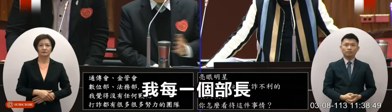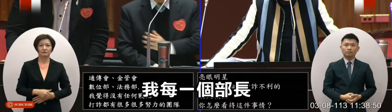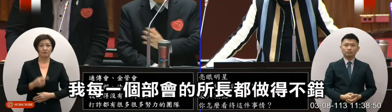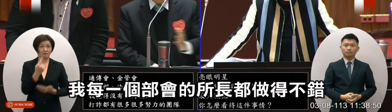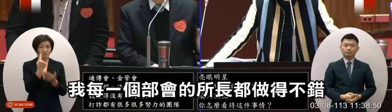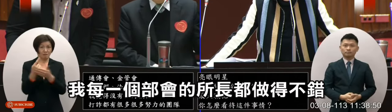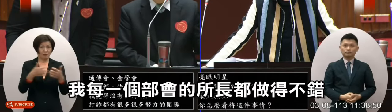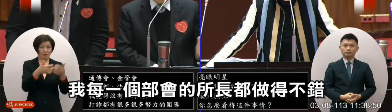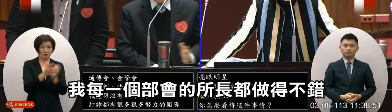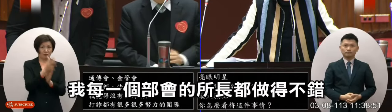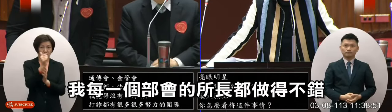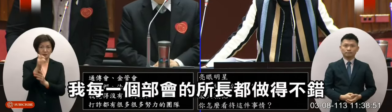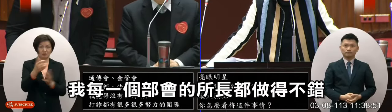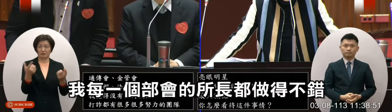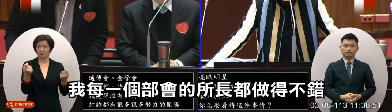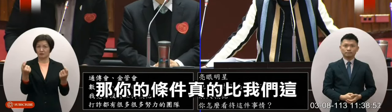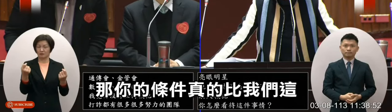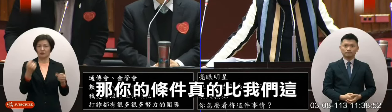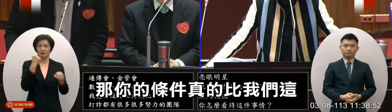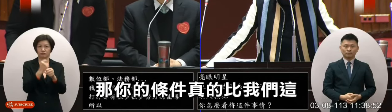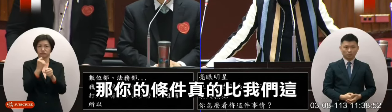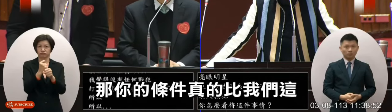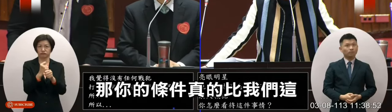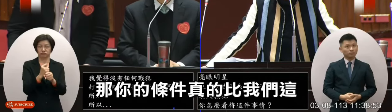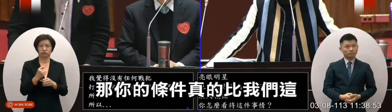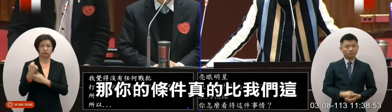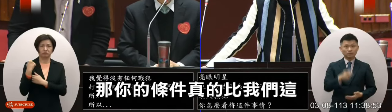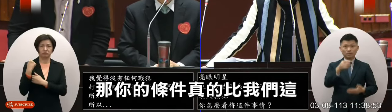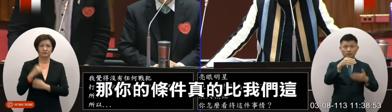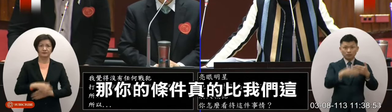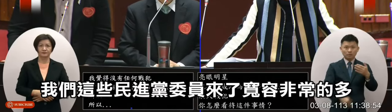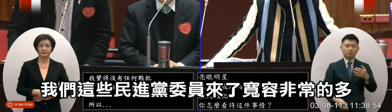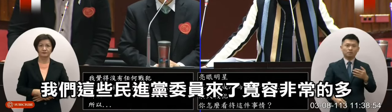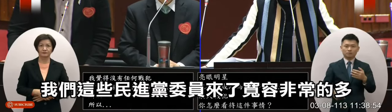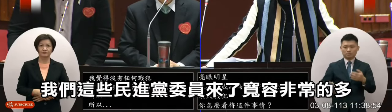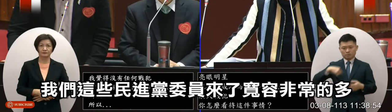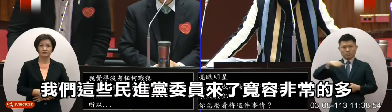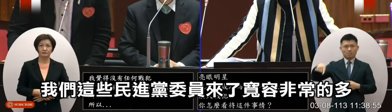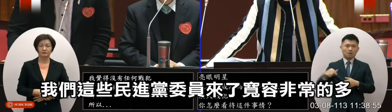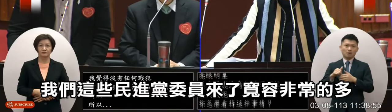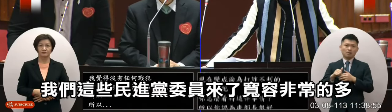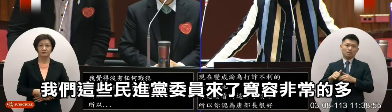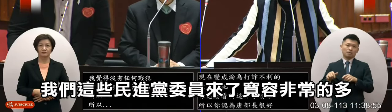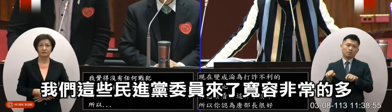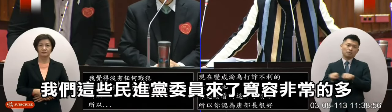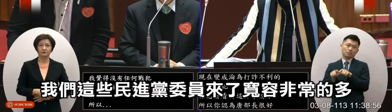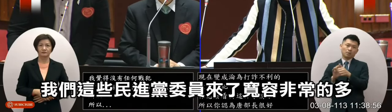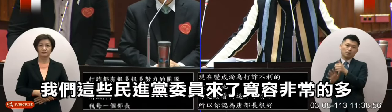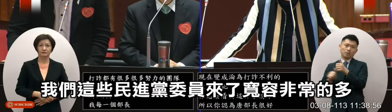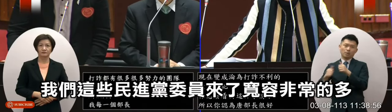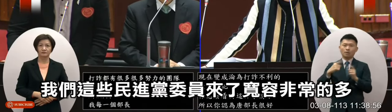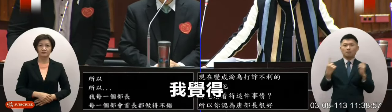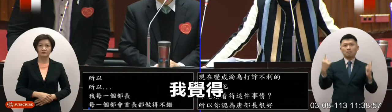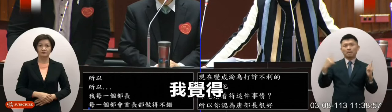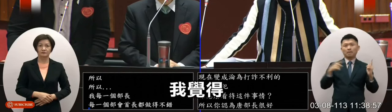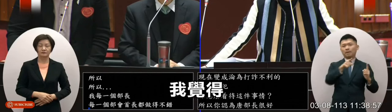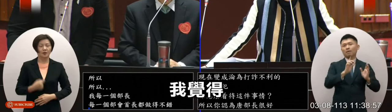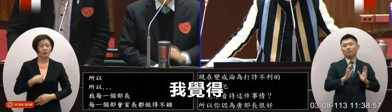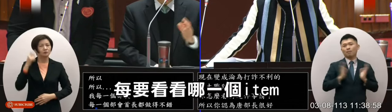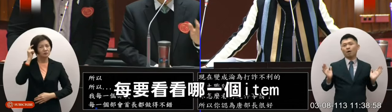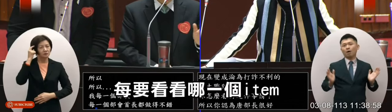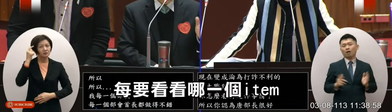部长、某一个部会的所长都做得不错。 哦，那你的条件真的比我们这些民进党委员来了宽容非常的多。 我觉